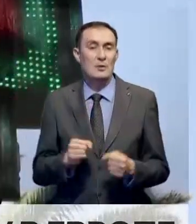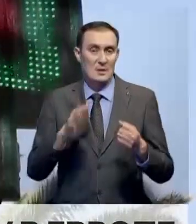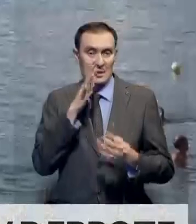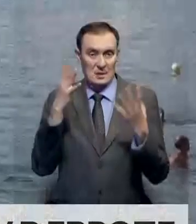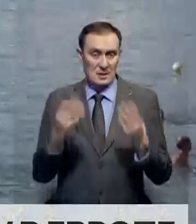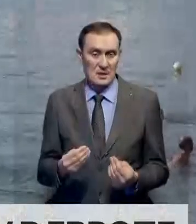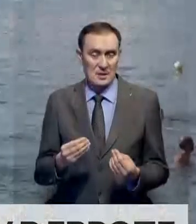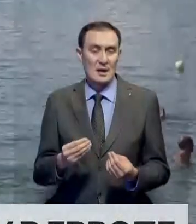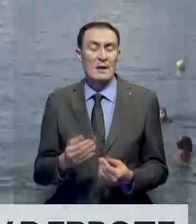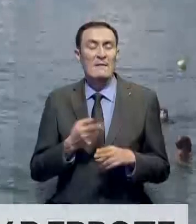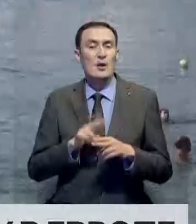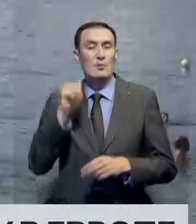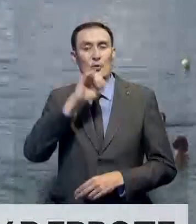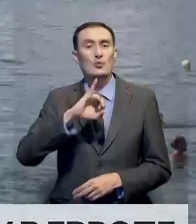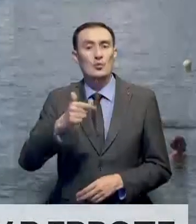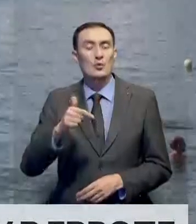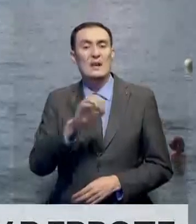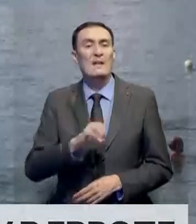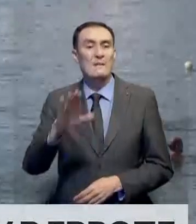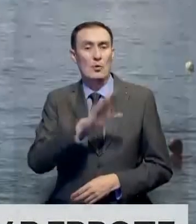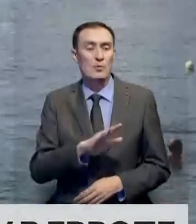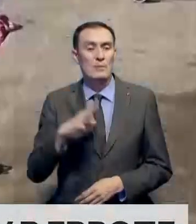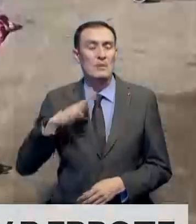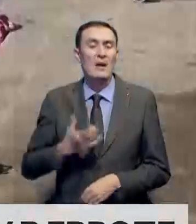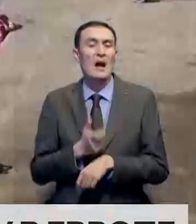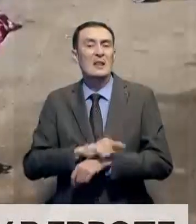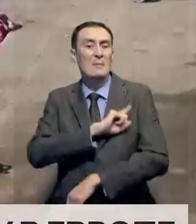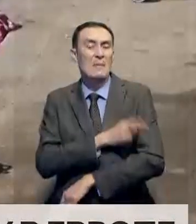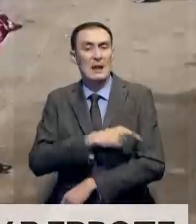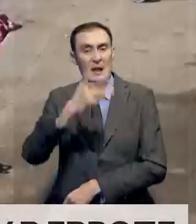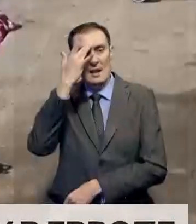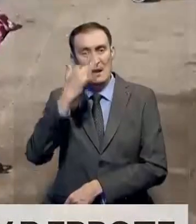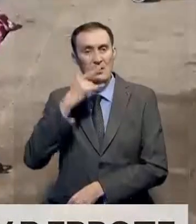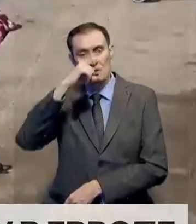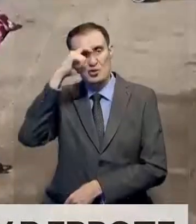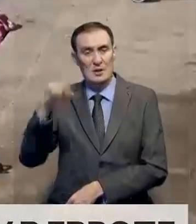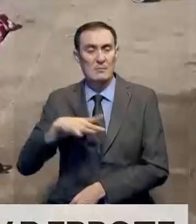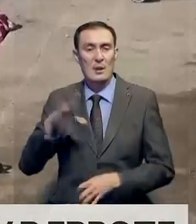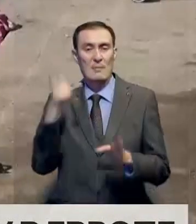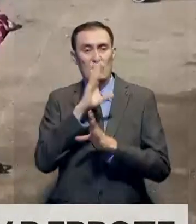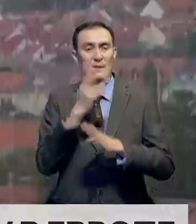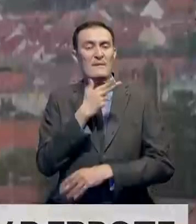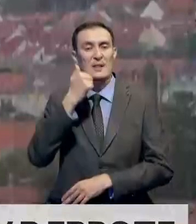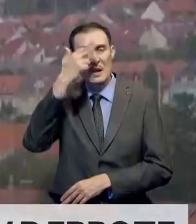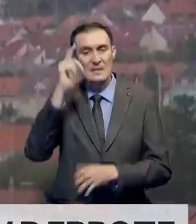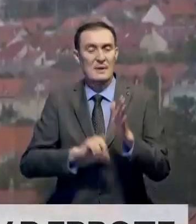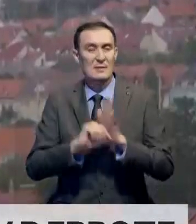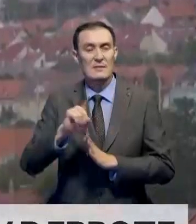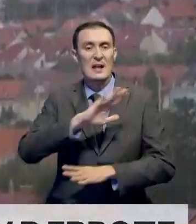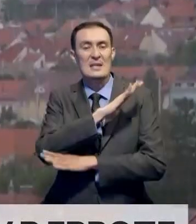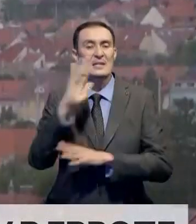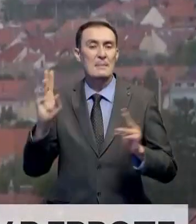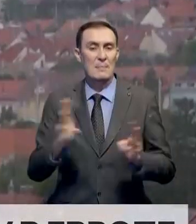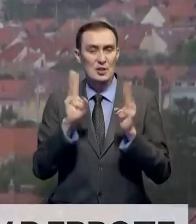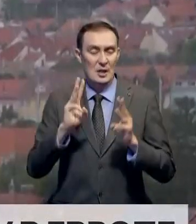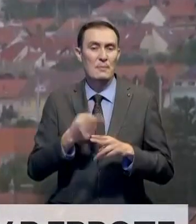сезонов. В этом году южные страны Европы пережили аномальное лето. Необычайно жаркая погода в Италии спровоцировала лесные